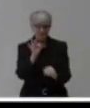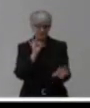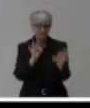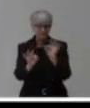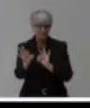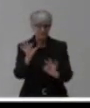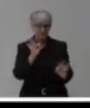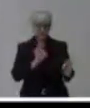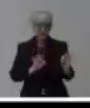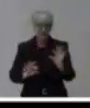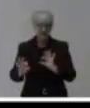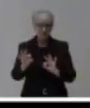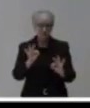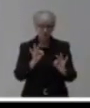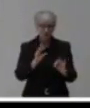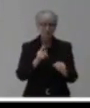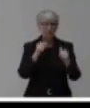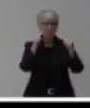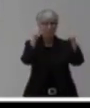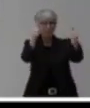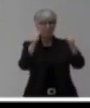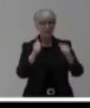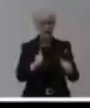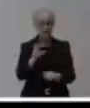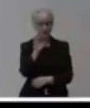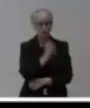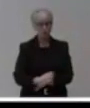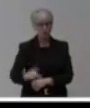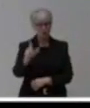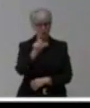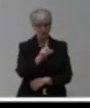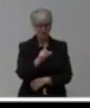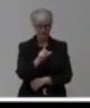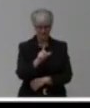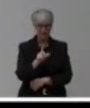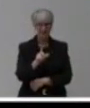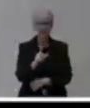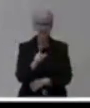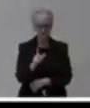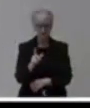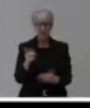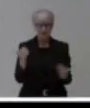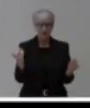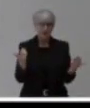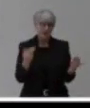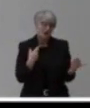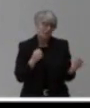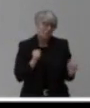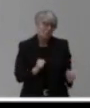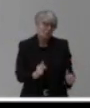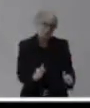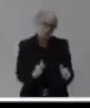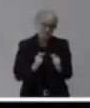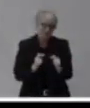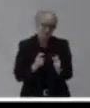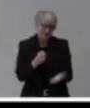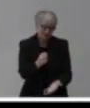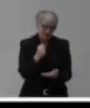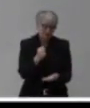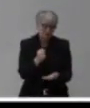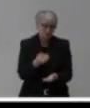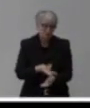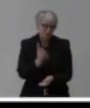selezionato e abbiamo partecipato al bando di Regione Lombardia per l'sperimentazione dei centri per la famiglia e quindi ci permette di avere delle risorse in più